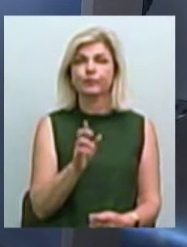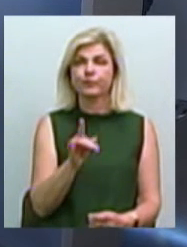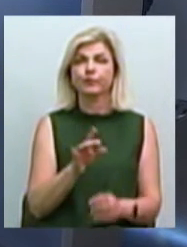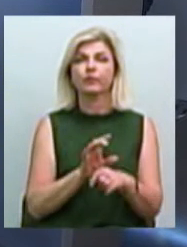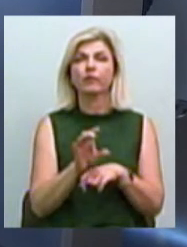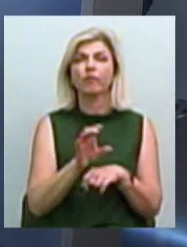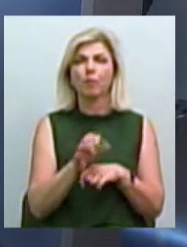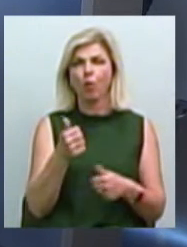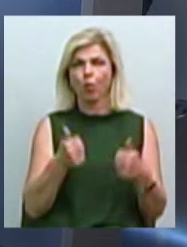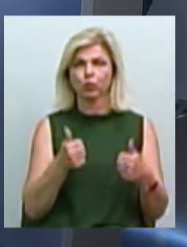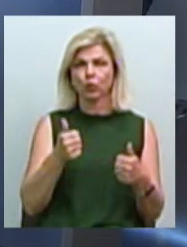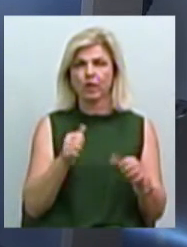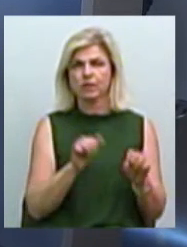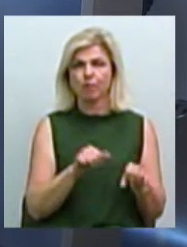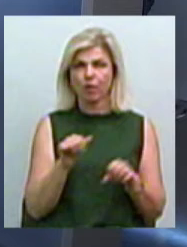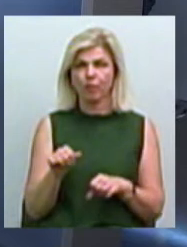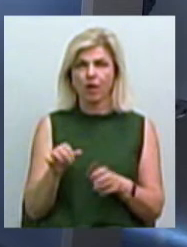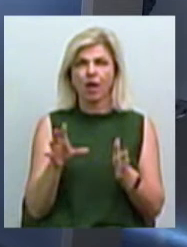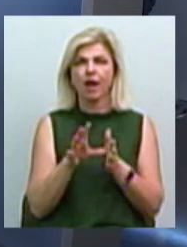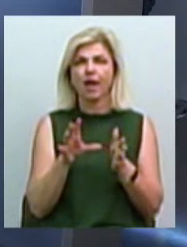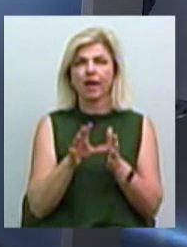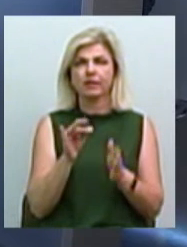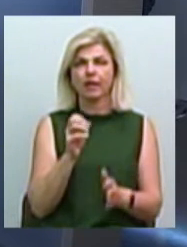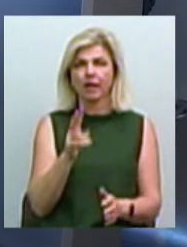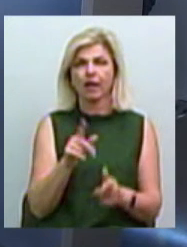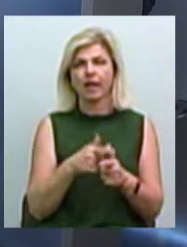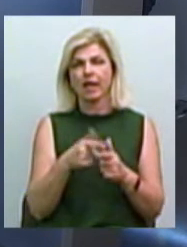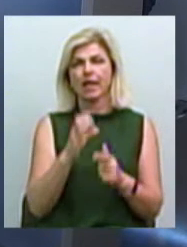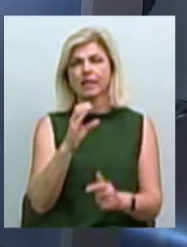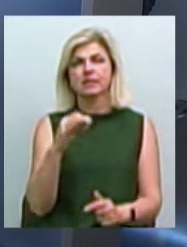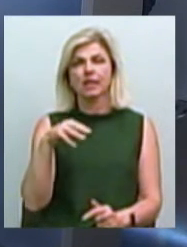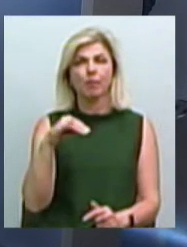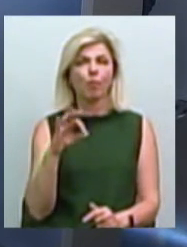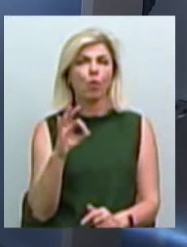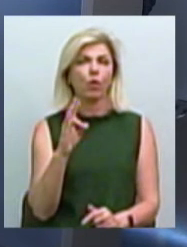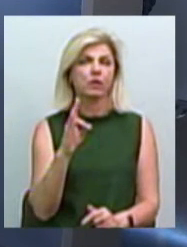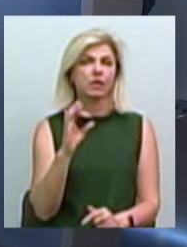выпускать конкурентоспособную General Electric или Siemens продукцию,